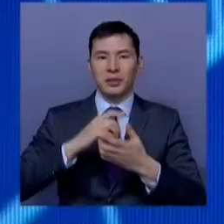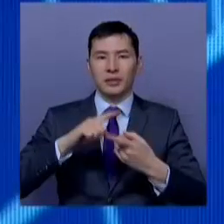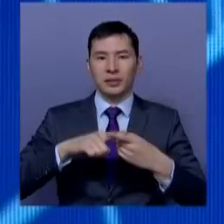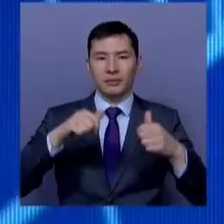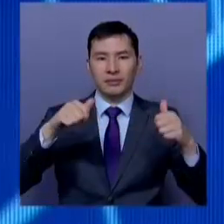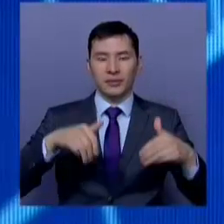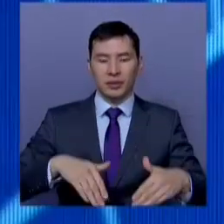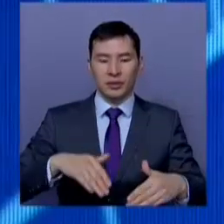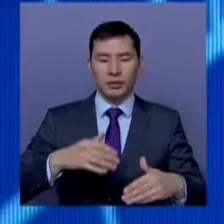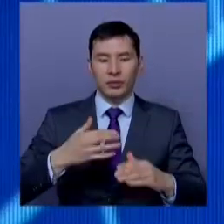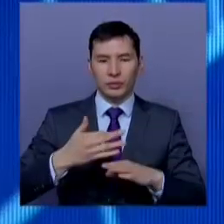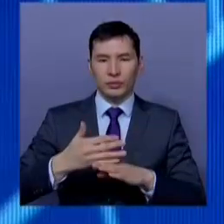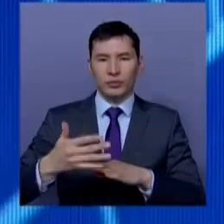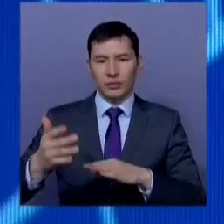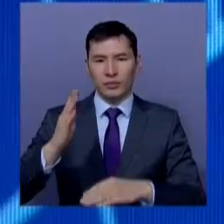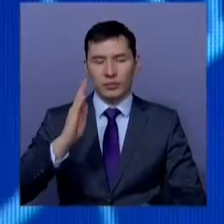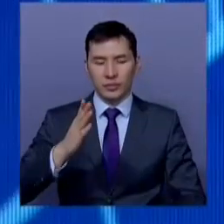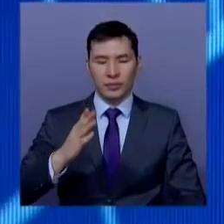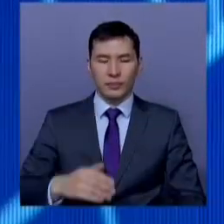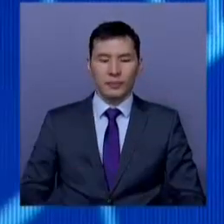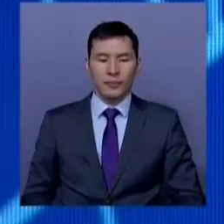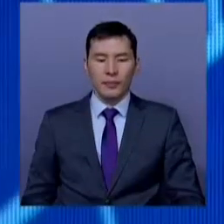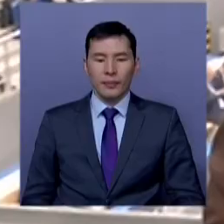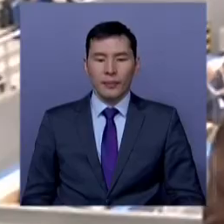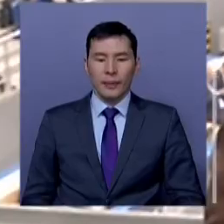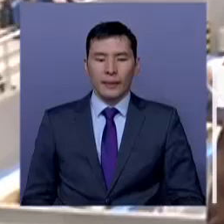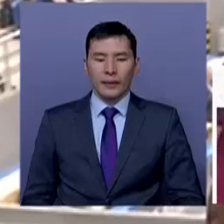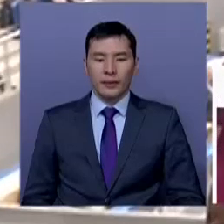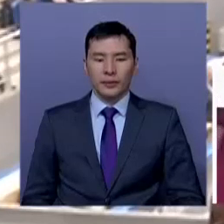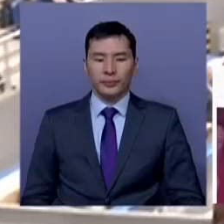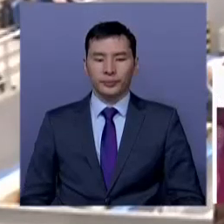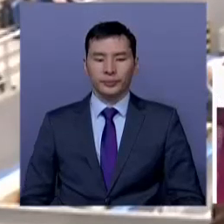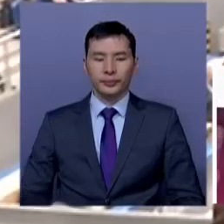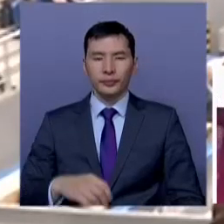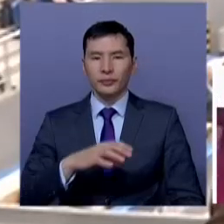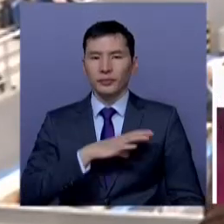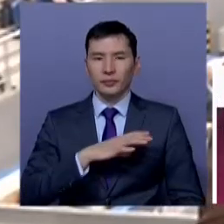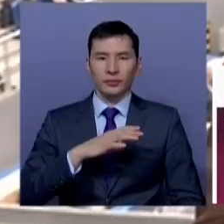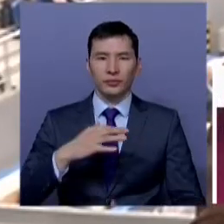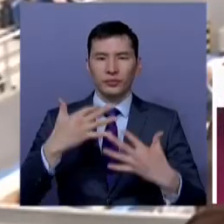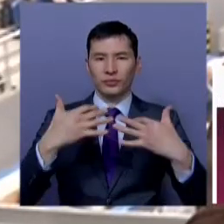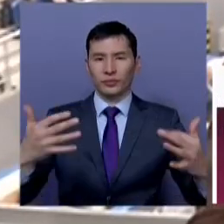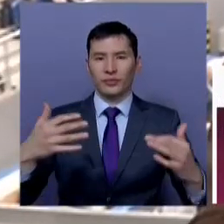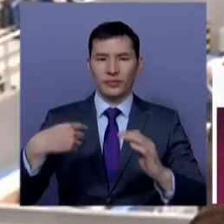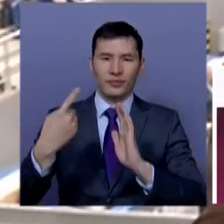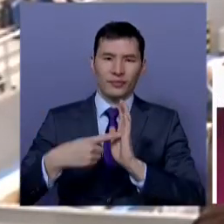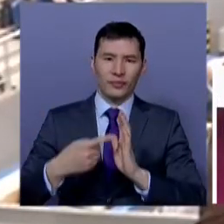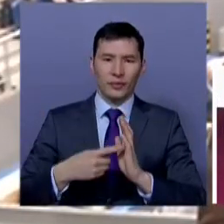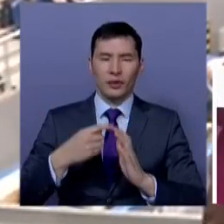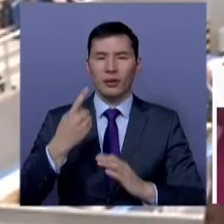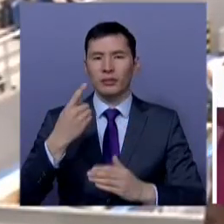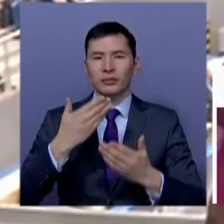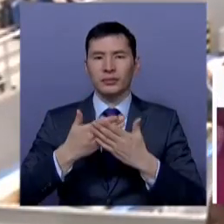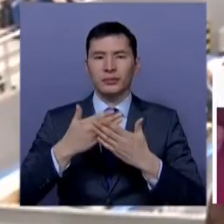көшесі жұмысының жалғасын табатын болады. Алматы қаласы әкімі өз сөзінде жұрттың назарын тағы бірқатар мәселелерге аудартты. Оның бірі